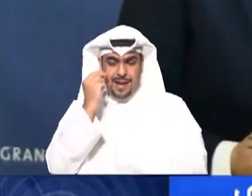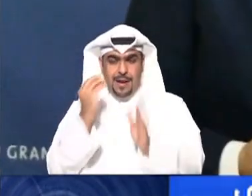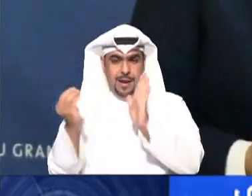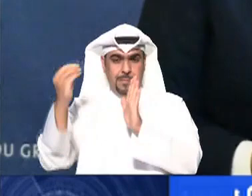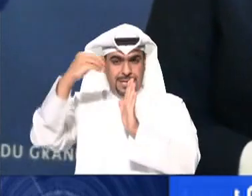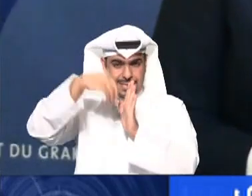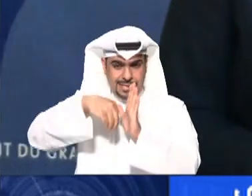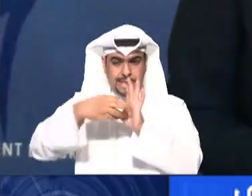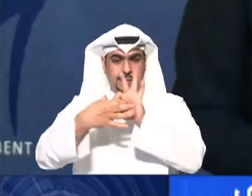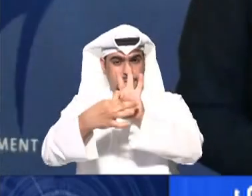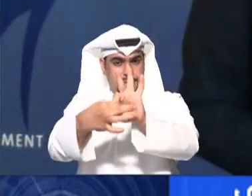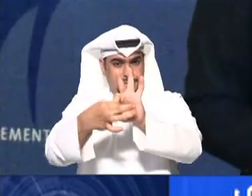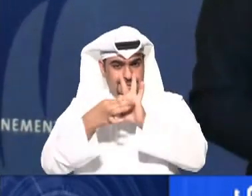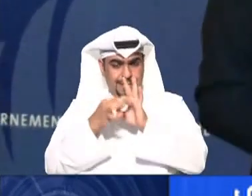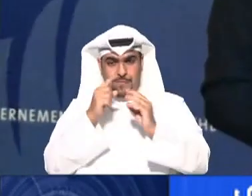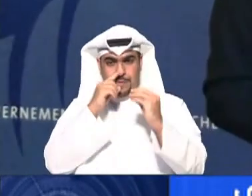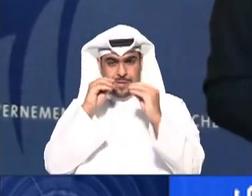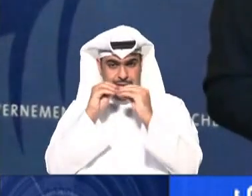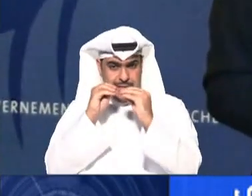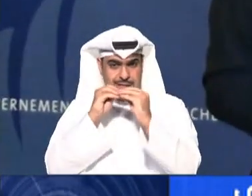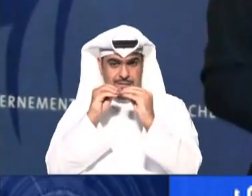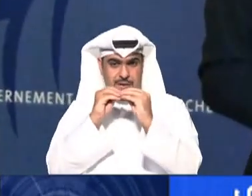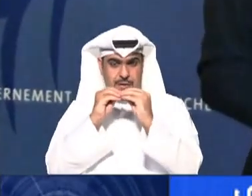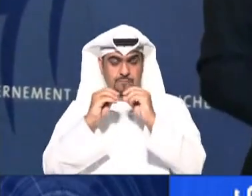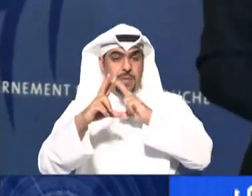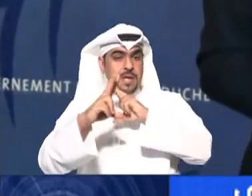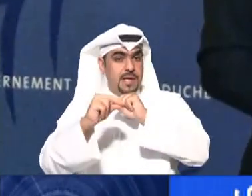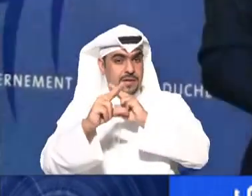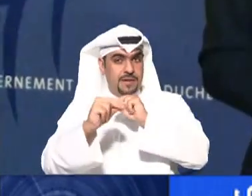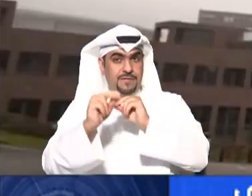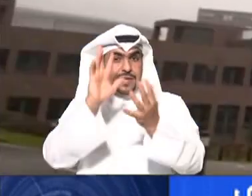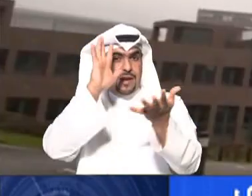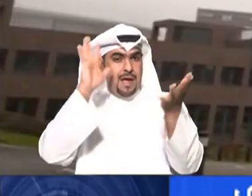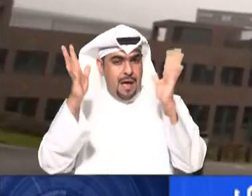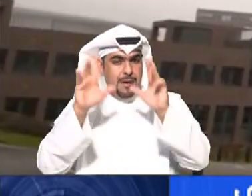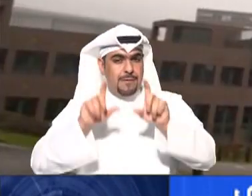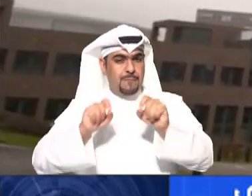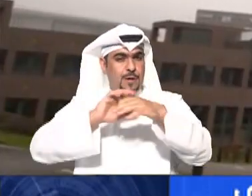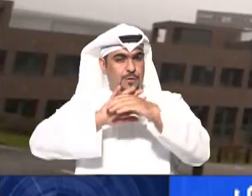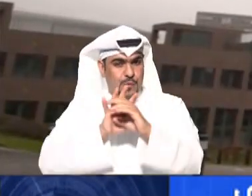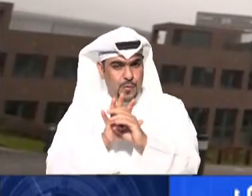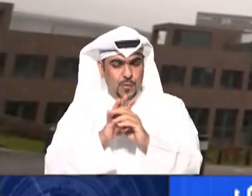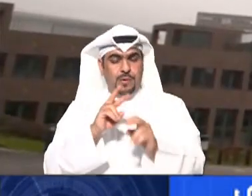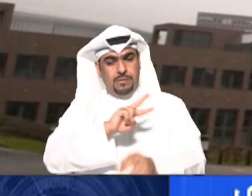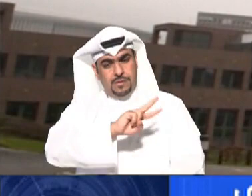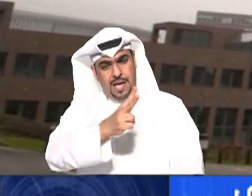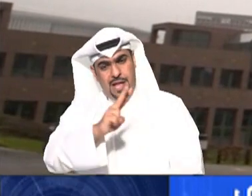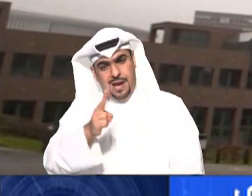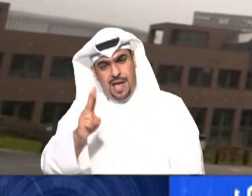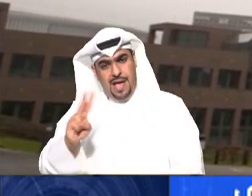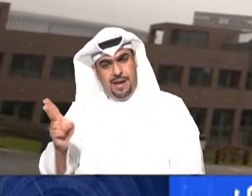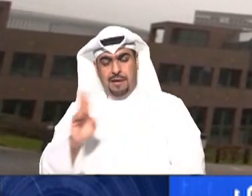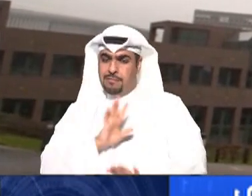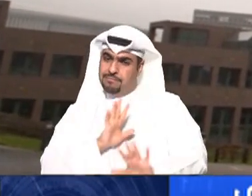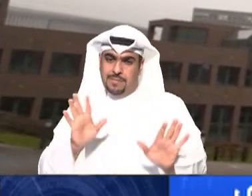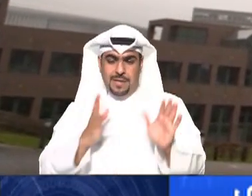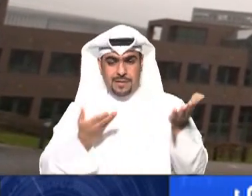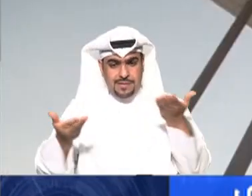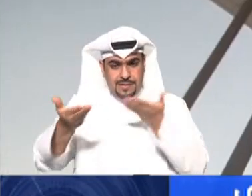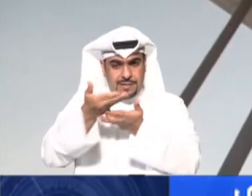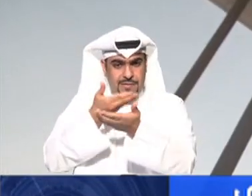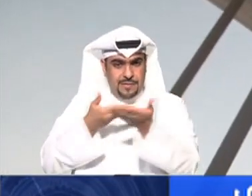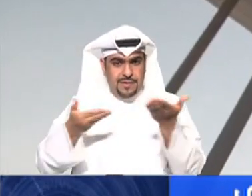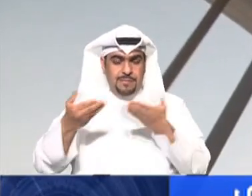المشتركة إلى جانب القضايا الدولية ذات الاهتمام المشترك. ويأتي هذا التطور للعلاقات الثنائية